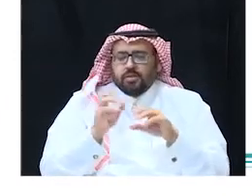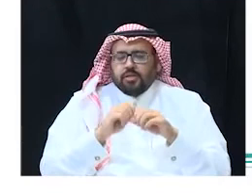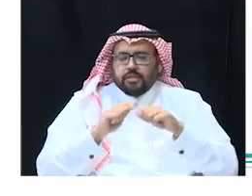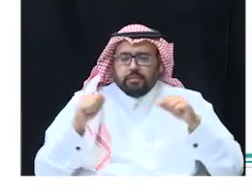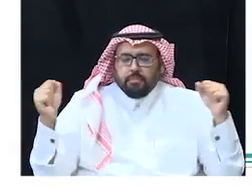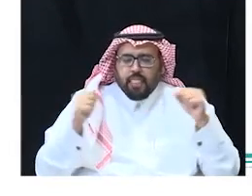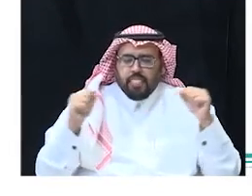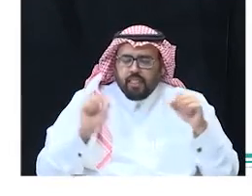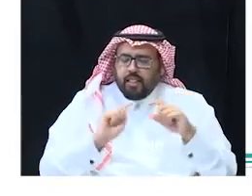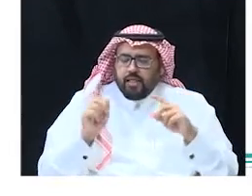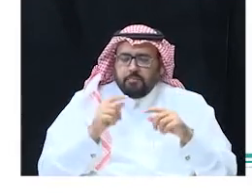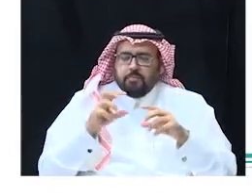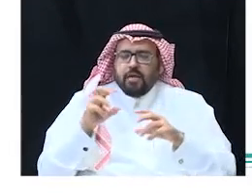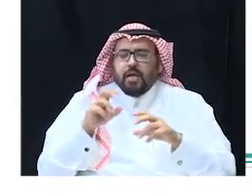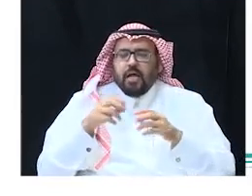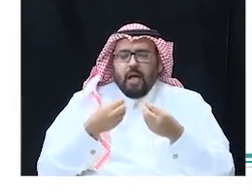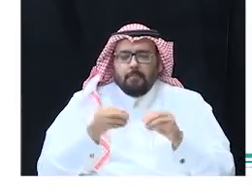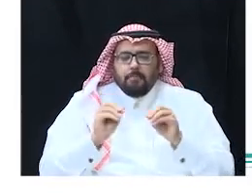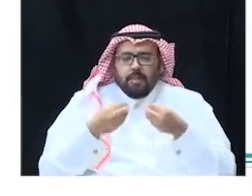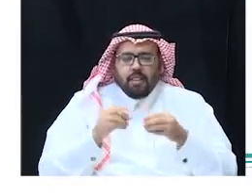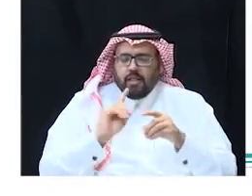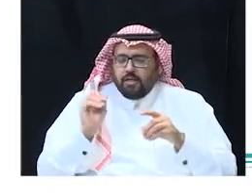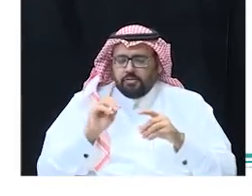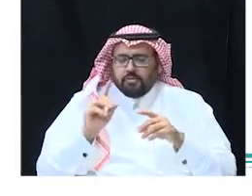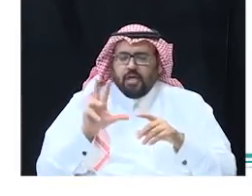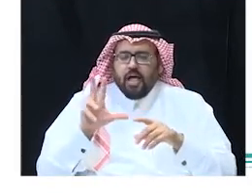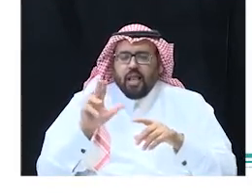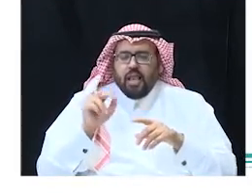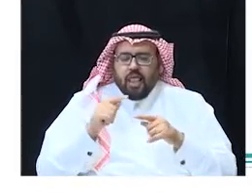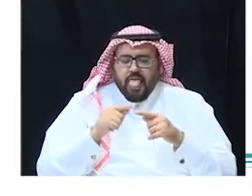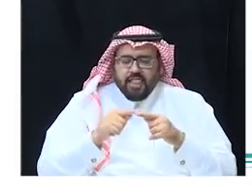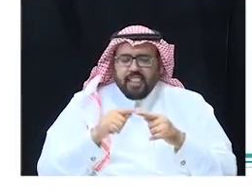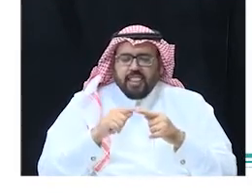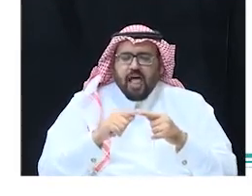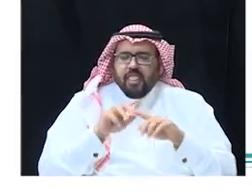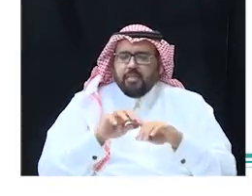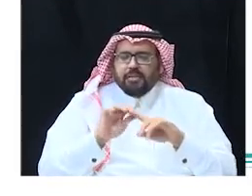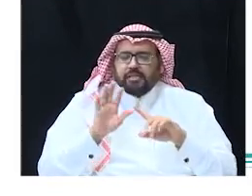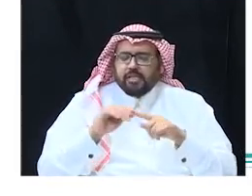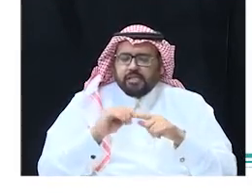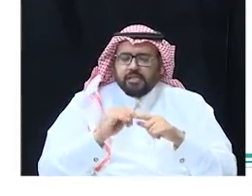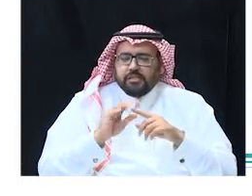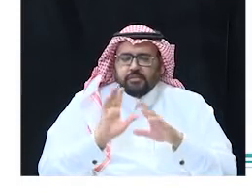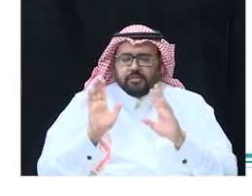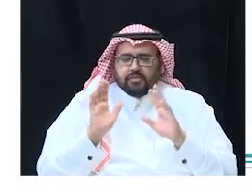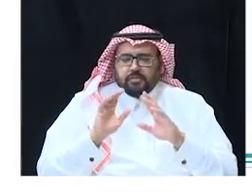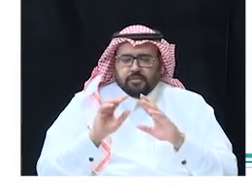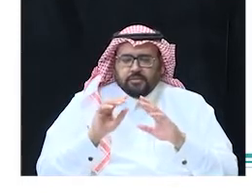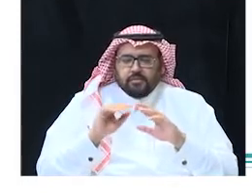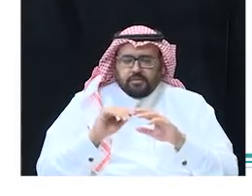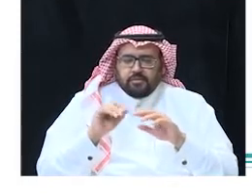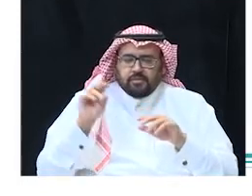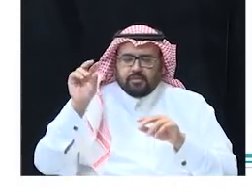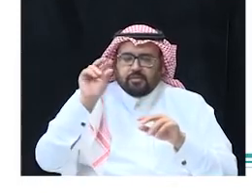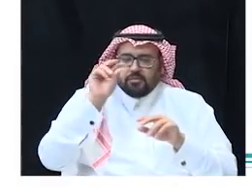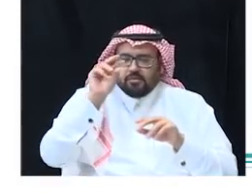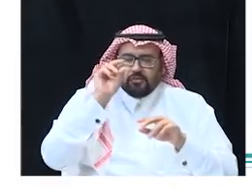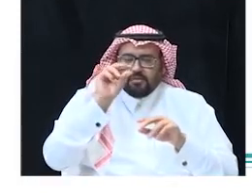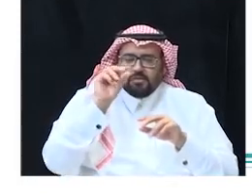البلاستيك، يجذب الأجسام المصنوعة من الحديد أو التي تحتوي على الحديد.